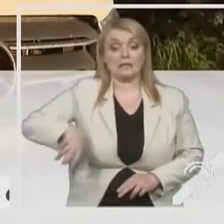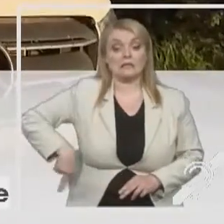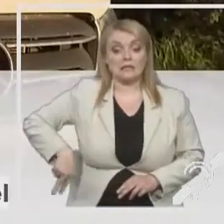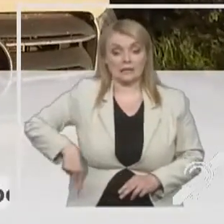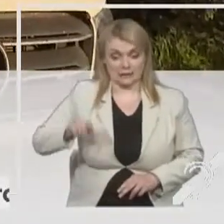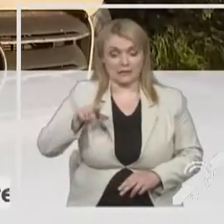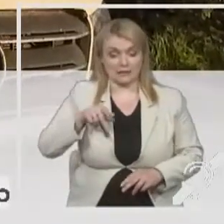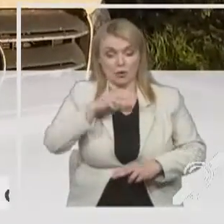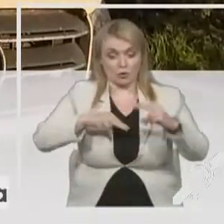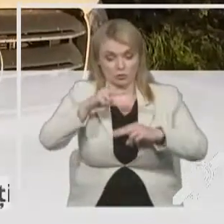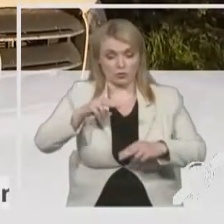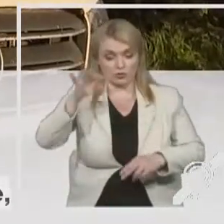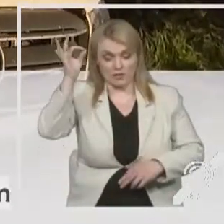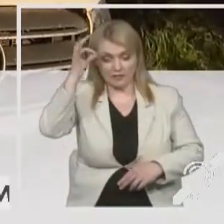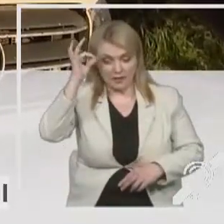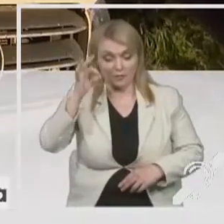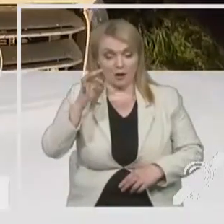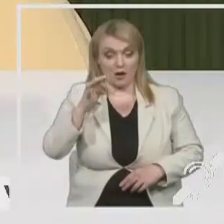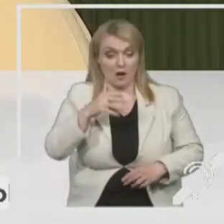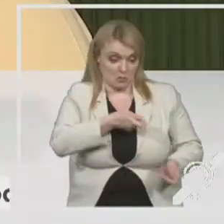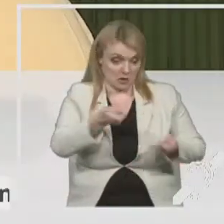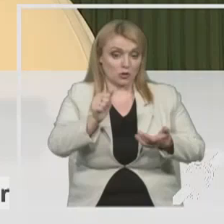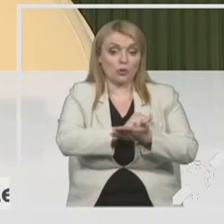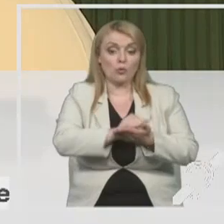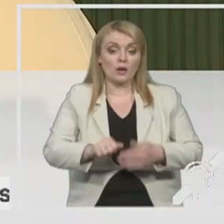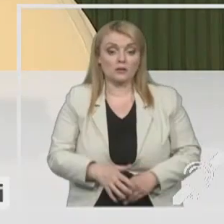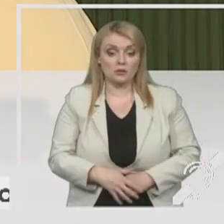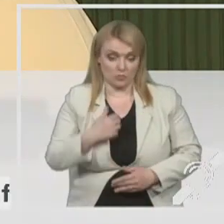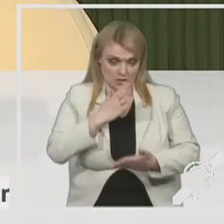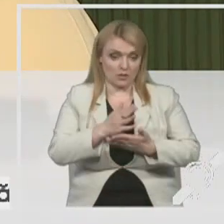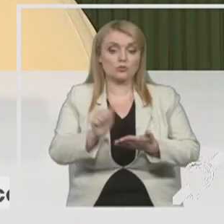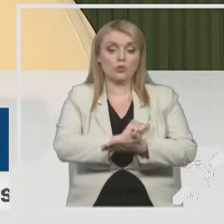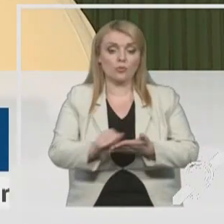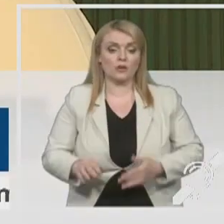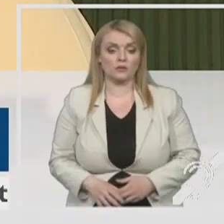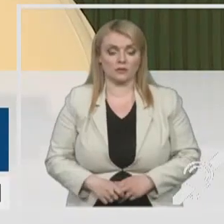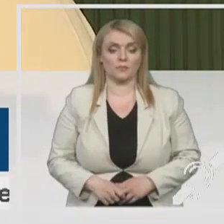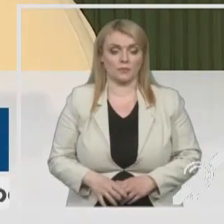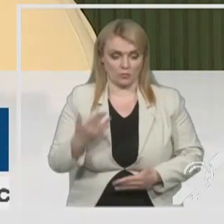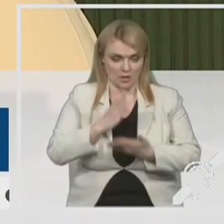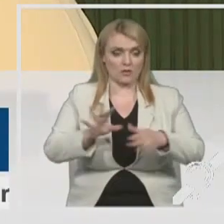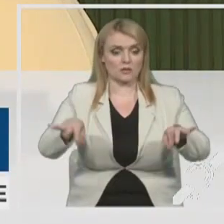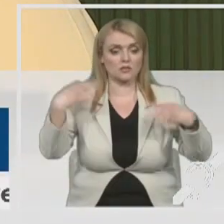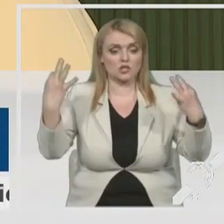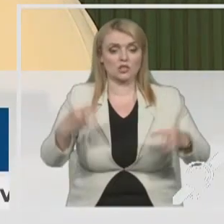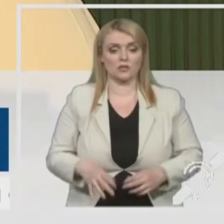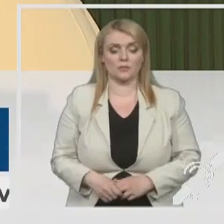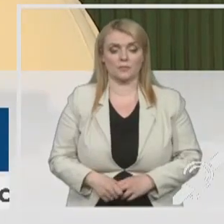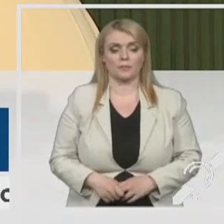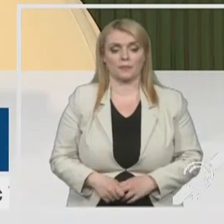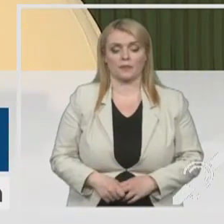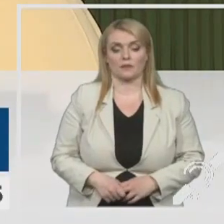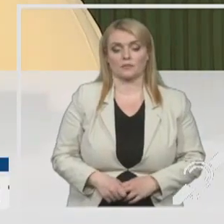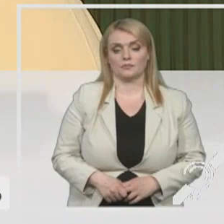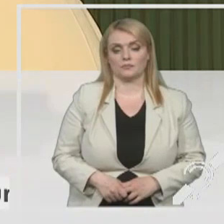revoltați și a informat că are toate actele necesare. Avem autorizație de demolare, avem autorizație de construcții și deja